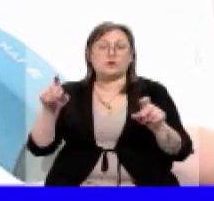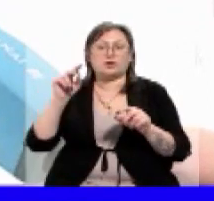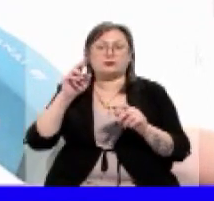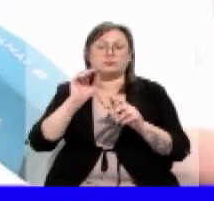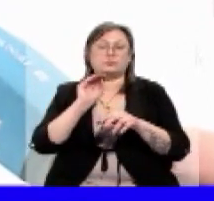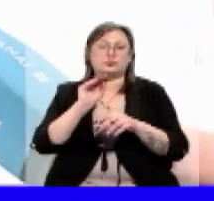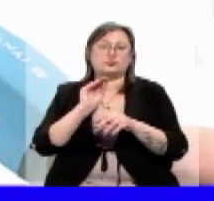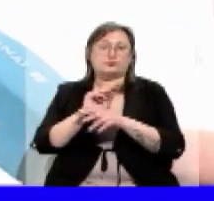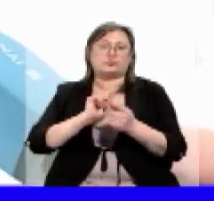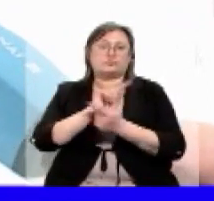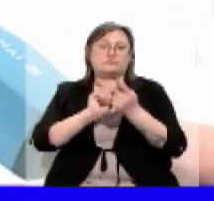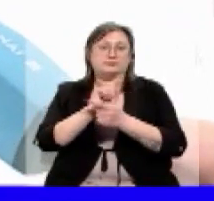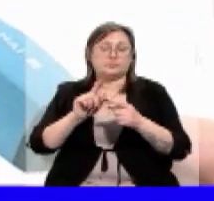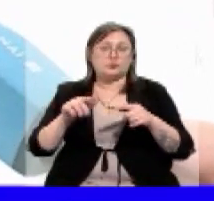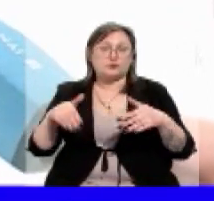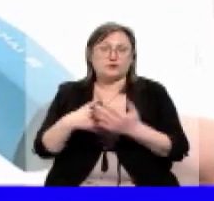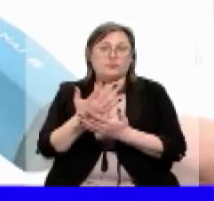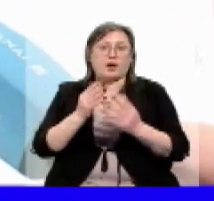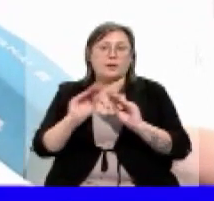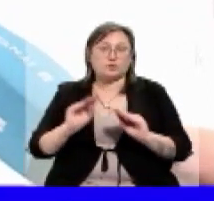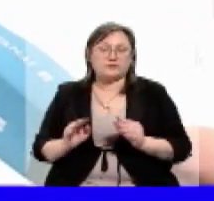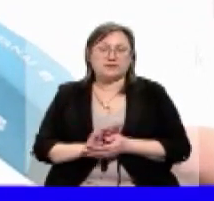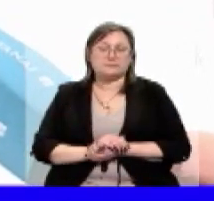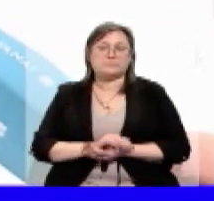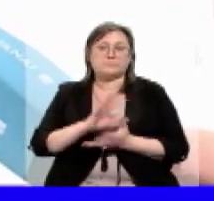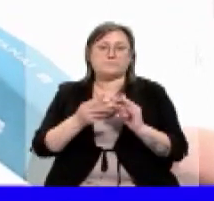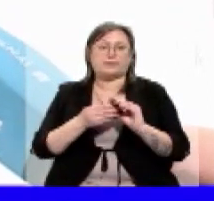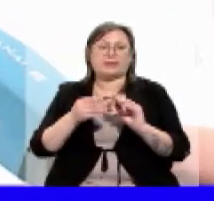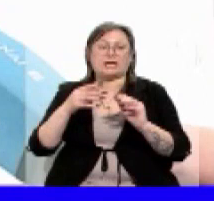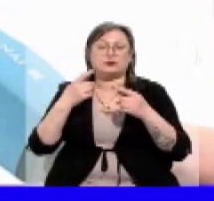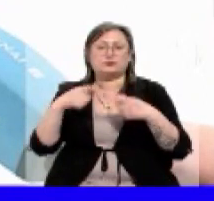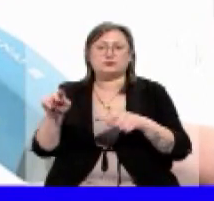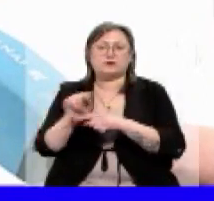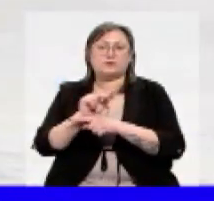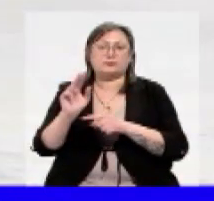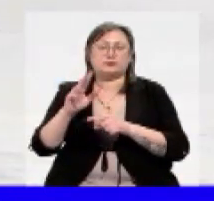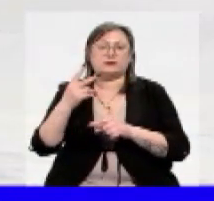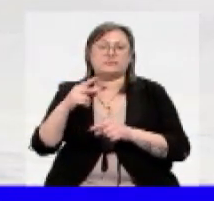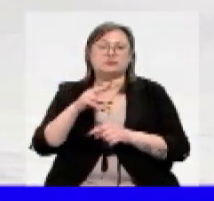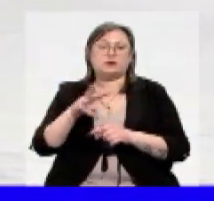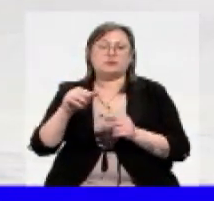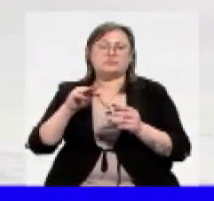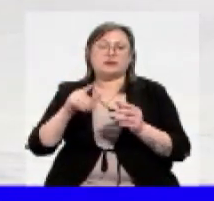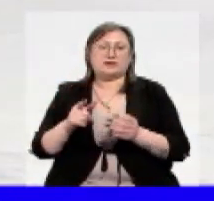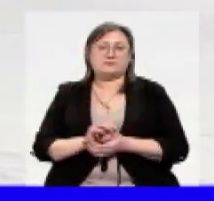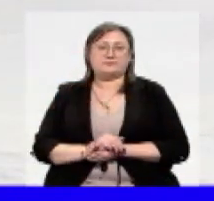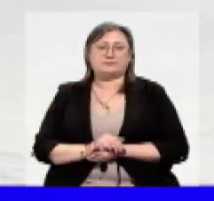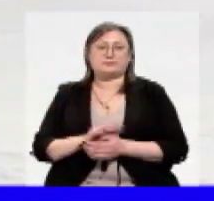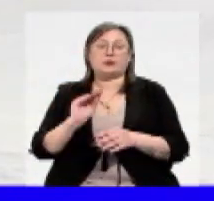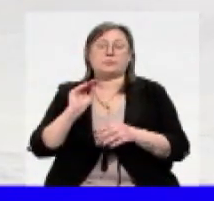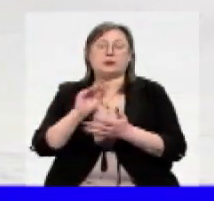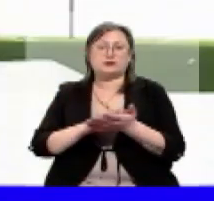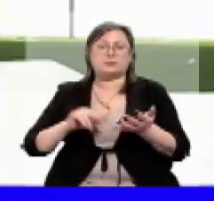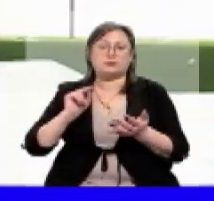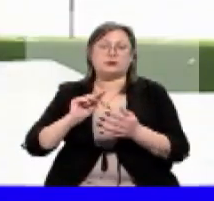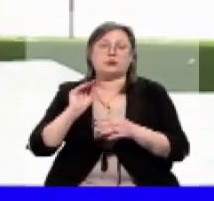жоспарлануда. Көшелерді қосымша жарықтандыру жұмысын жалғастырамыз. Ауылымыз жылдан жылға көркею үстінде. Ауылда серуендеуге арналған